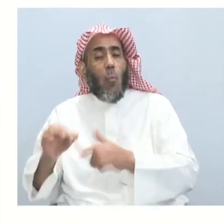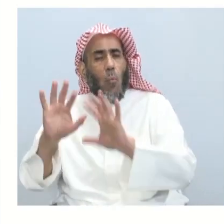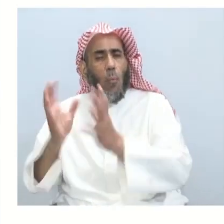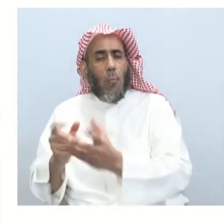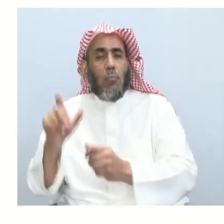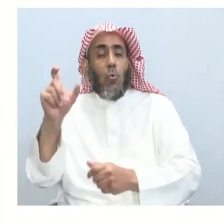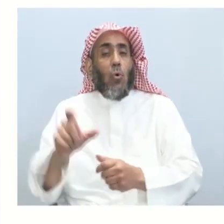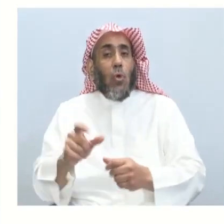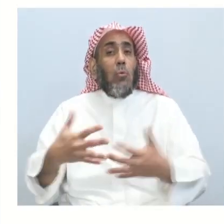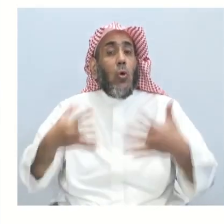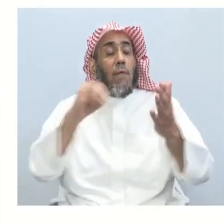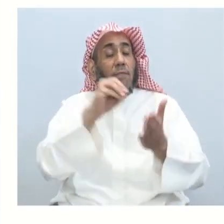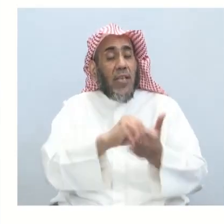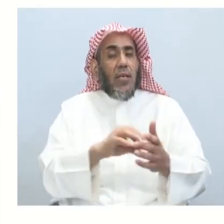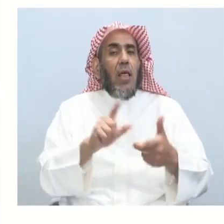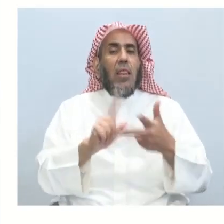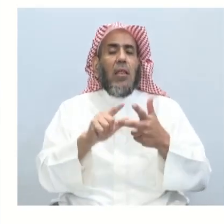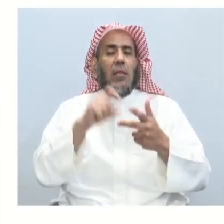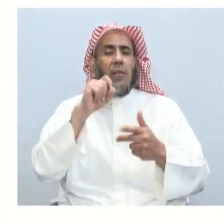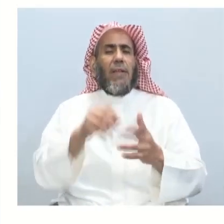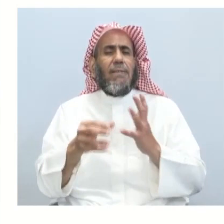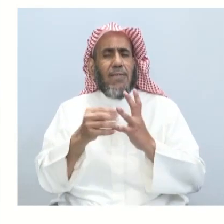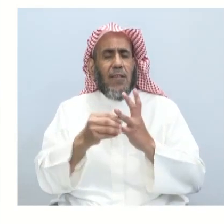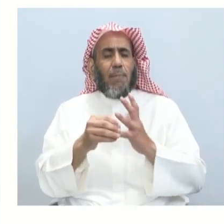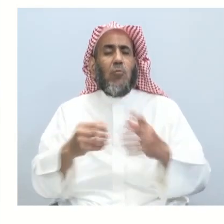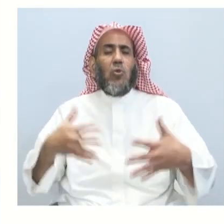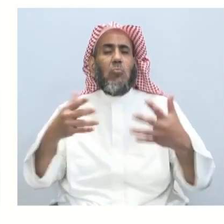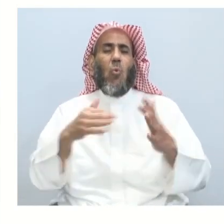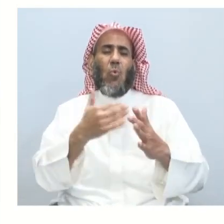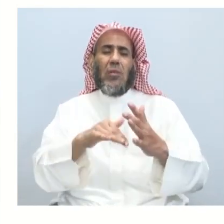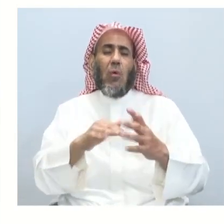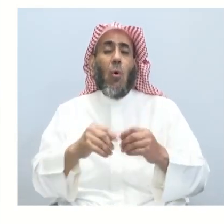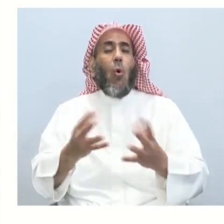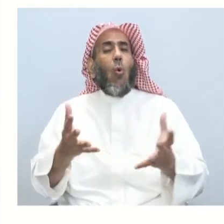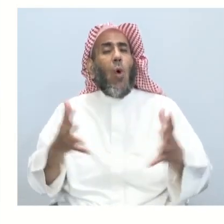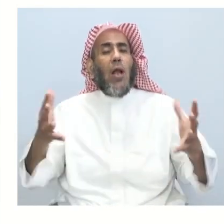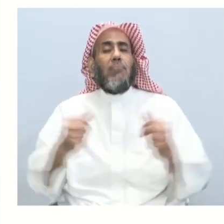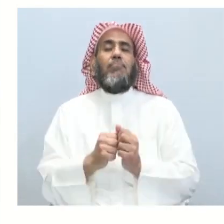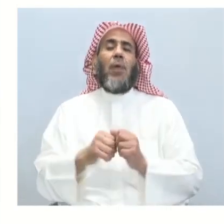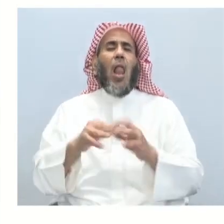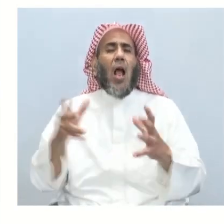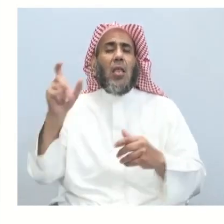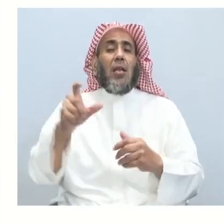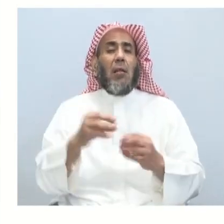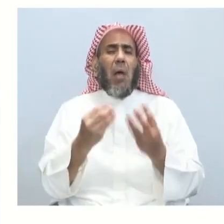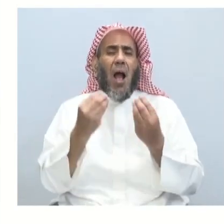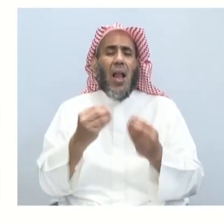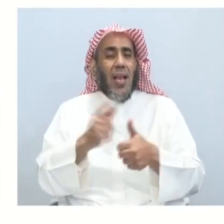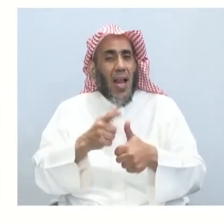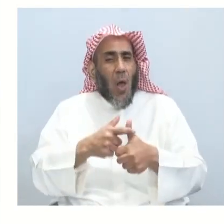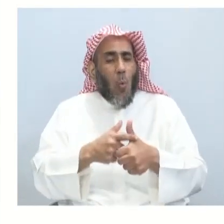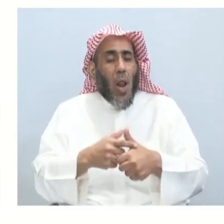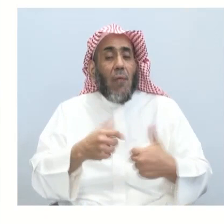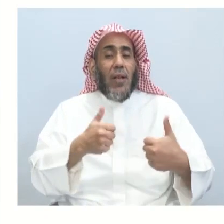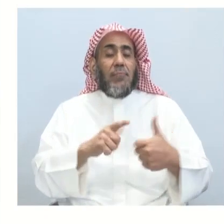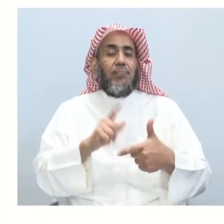شعرهم فيه وفئه يشكل جزءا من شعرم الوسط وهم الغالبيه معنى ان من كان قليل جدا